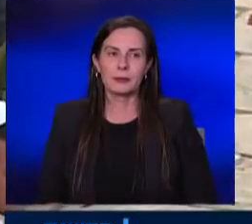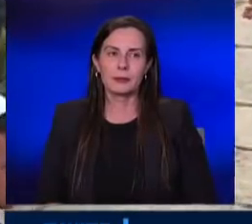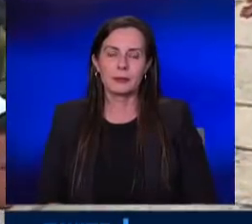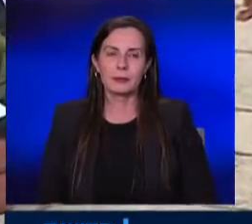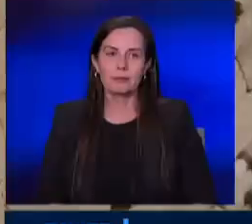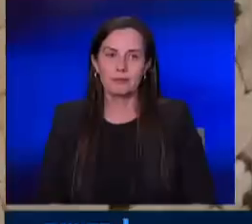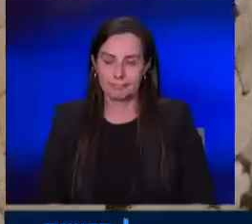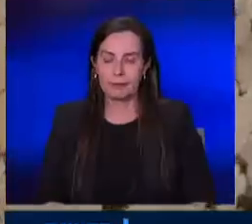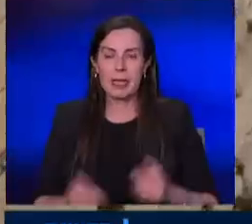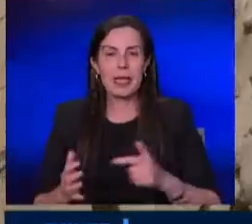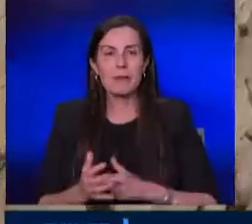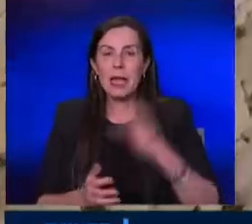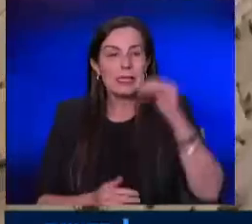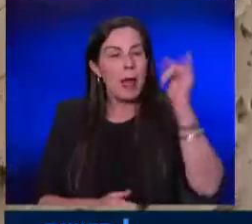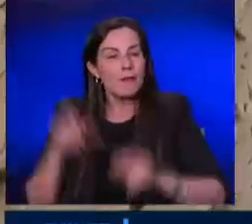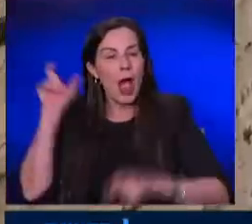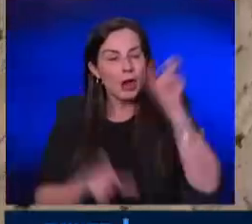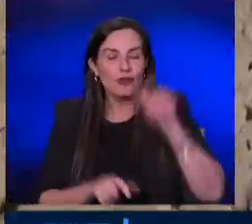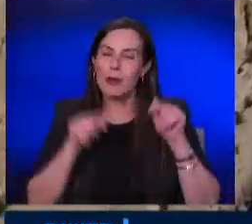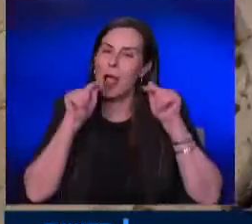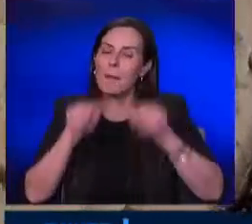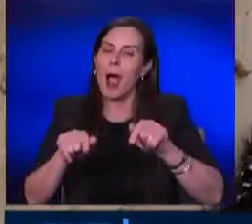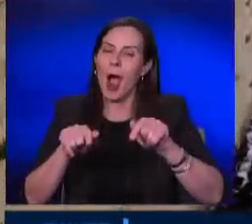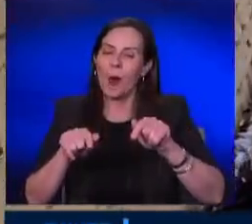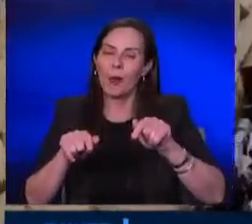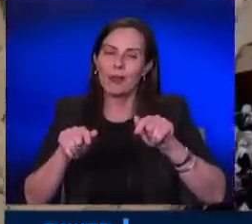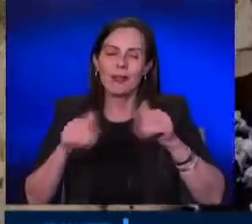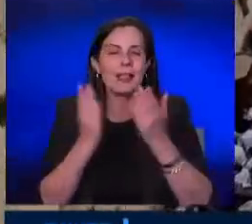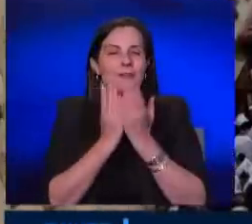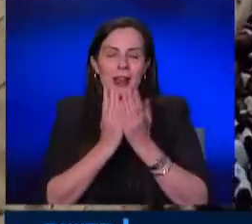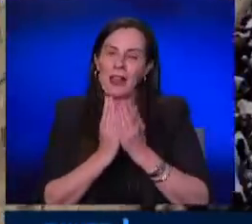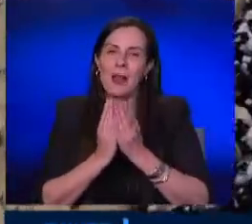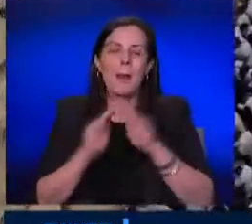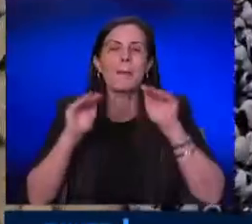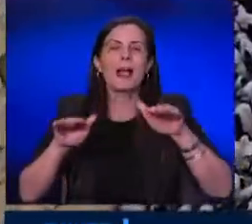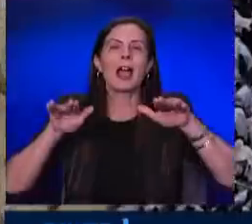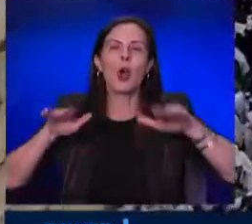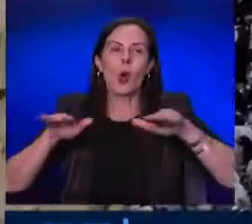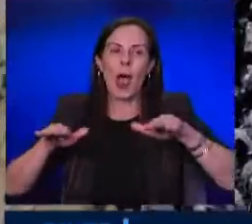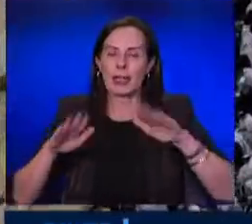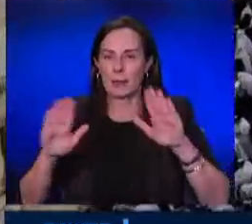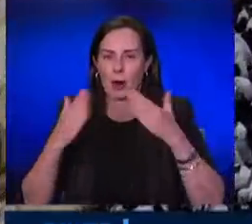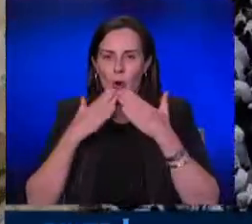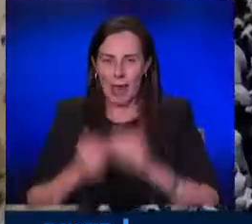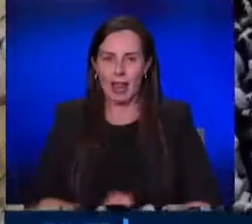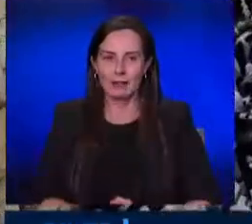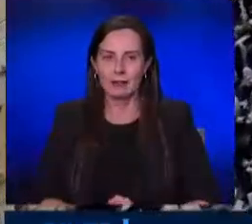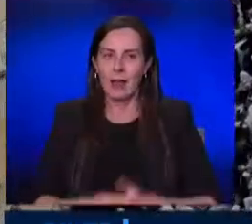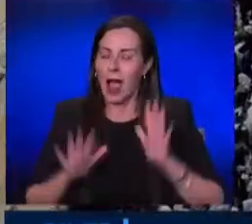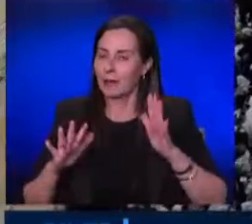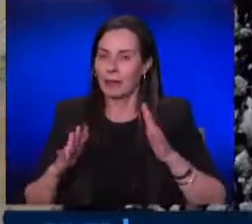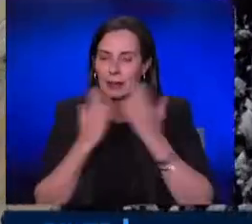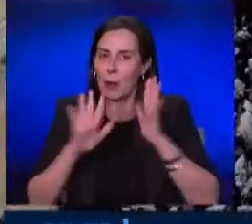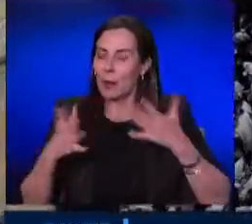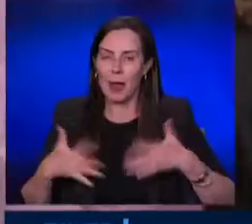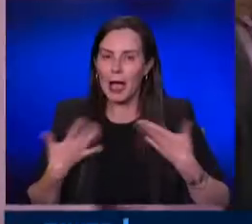בצל המתיחות, כ-20 אלף איש השתתפו הבוקר בתפילת החג וברכת הכהנים ברחבת הכותל המערבי. הייתה תפילה מאוד מאוד